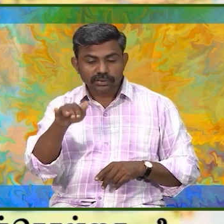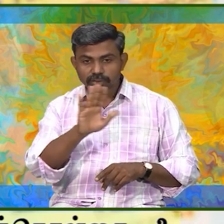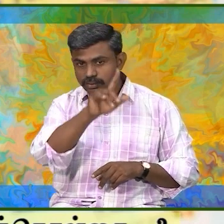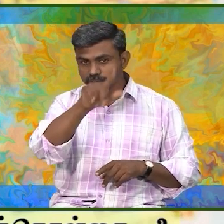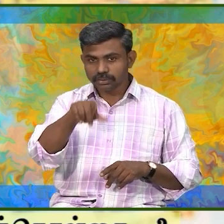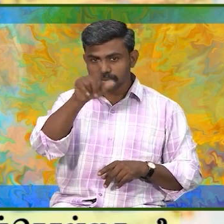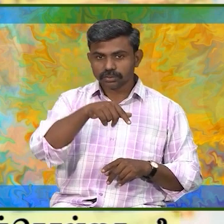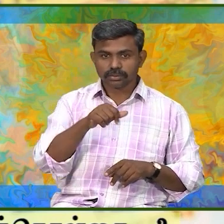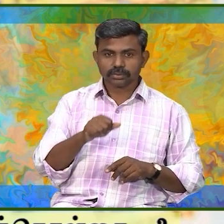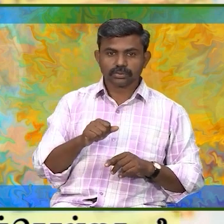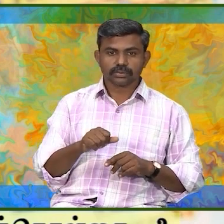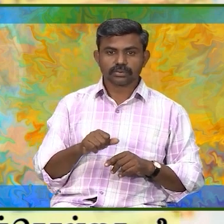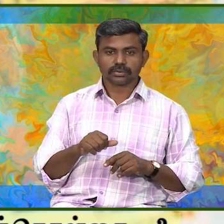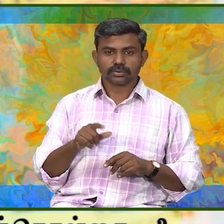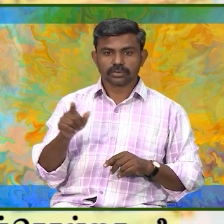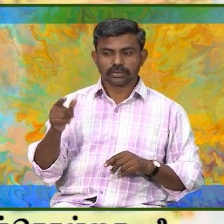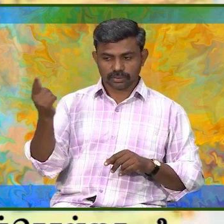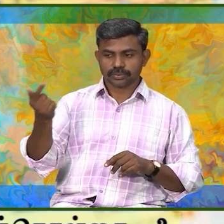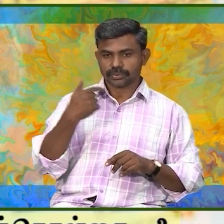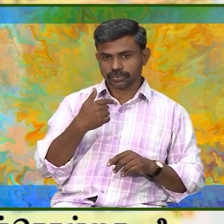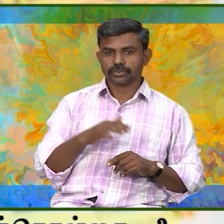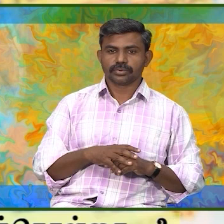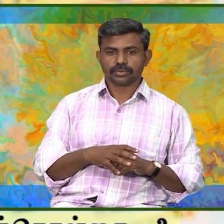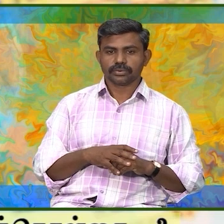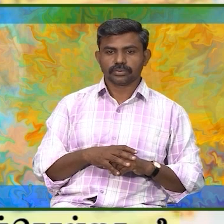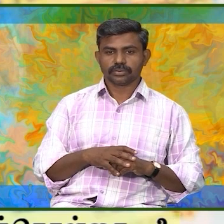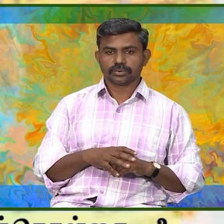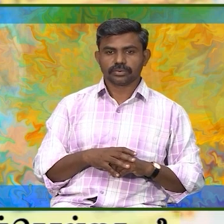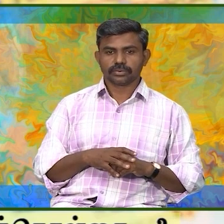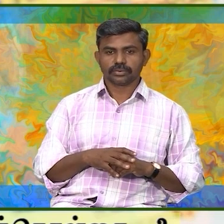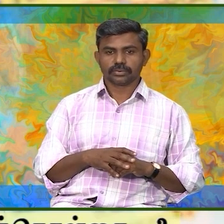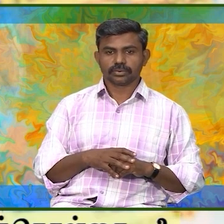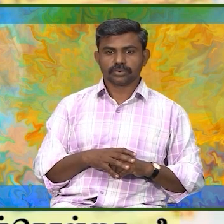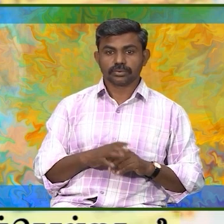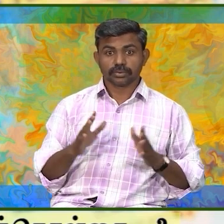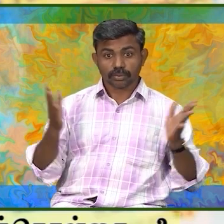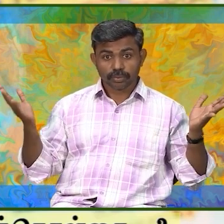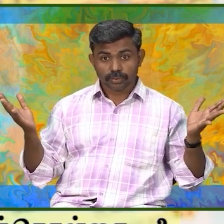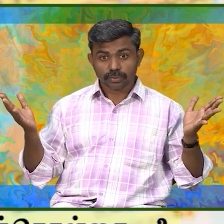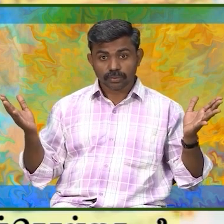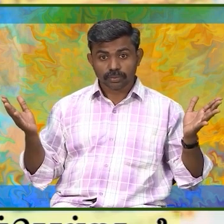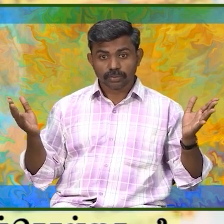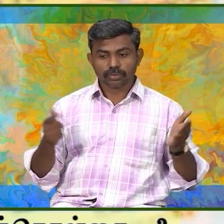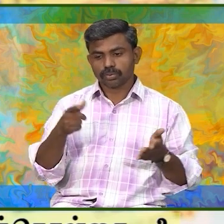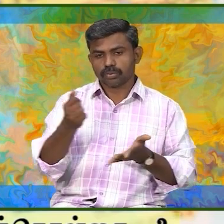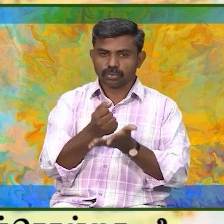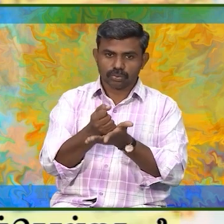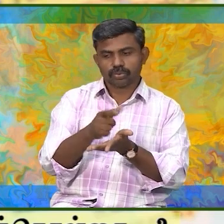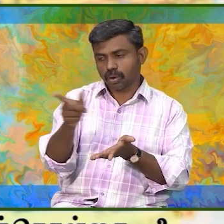விடக்கூடாது. எப்படி தலை விடக்கூடாது? அவங்க கேட்காத வரைக்கும். அதற்காக மிகப்பெரிய பிரச்சனை வரும்போது அவங்க உதவி கேட்கும்போது நாம் கண்டிப்பாக போய்